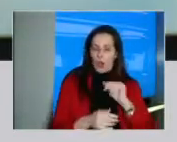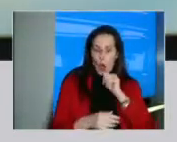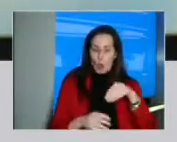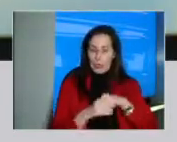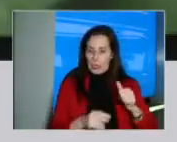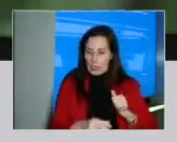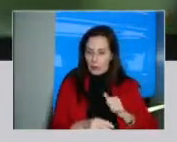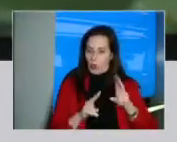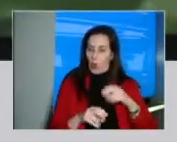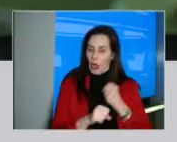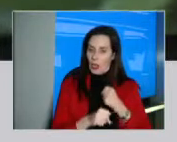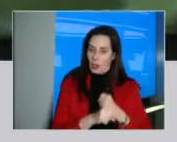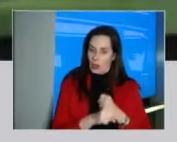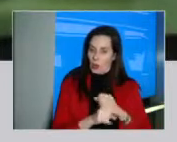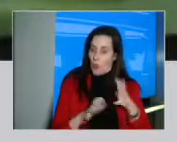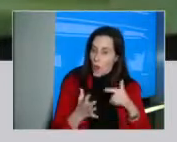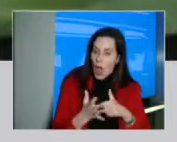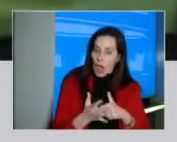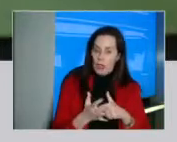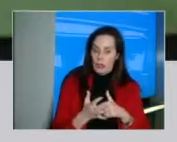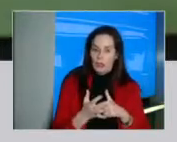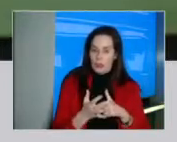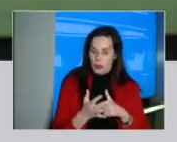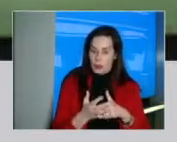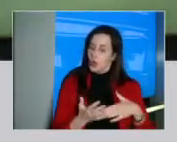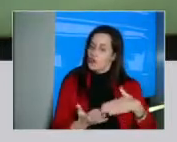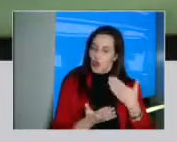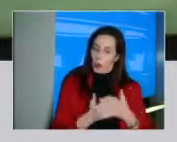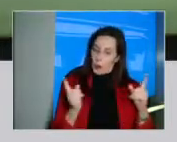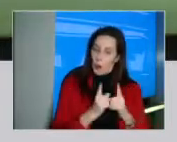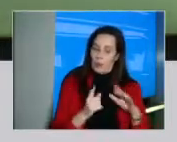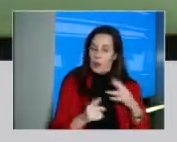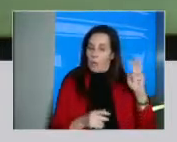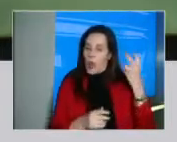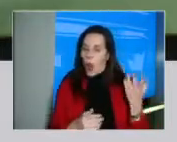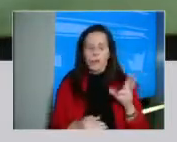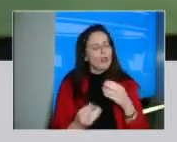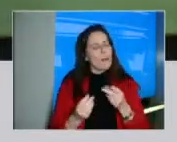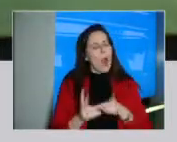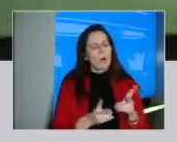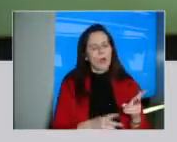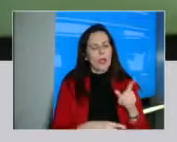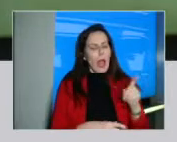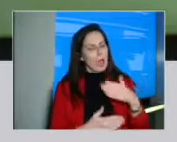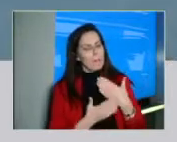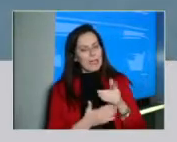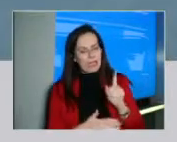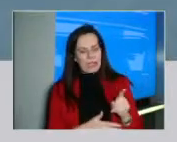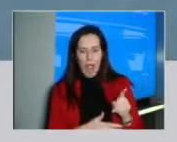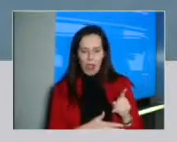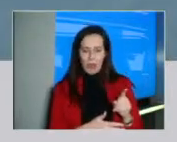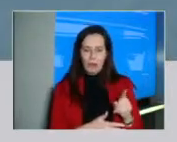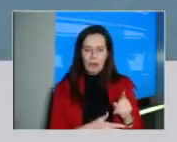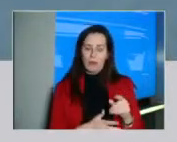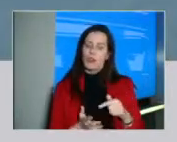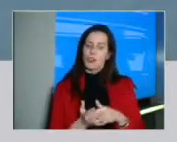להתגייס שיוכל לעשות אולי שירות מקוצב, ואחרי זה מילואים, יש המון אופציות שאפשר... כלומר, אתה מציע